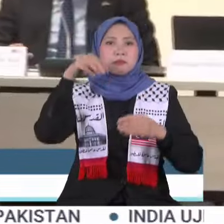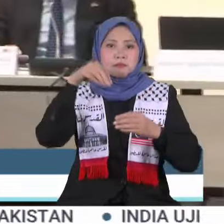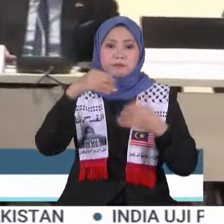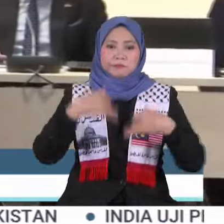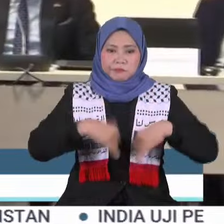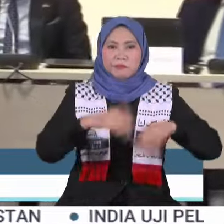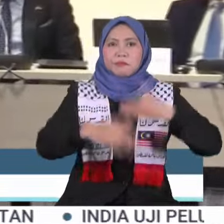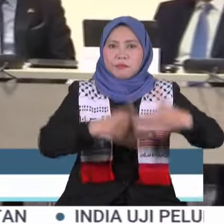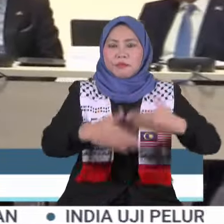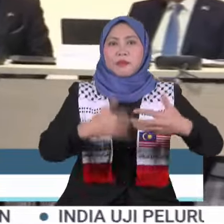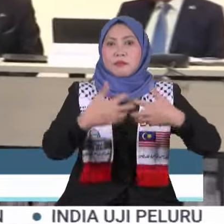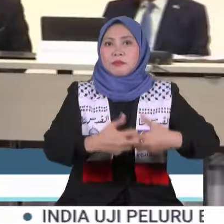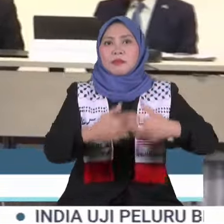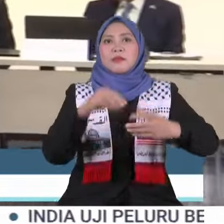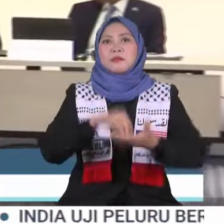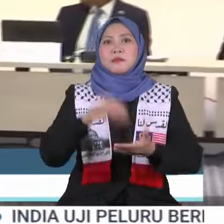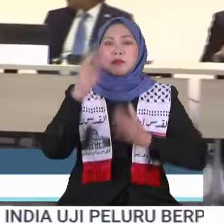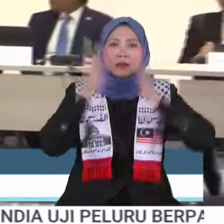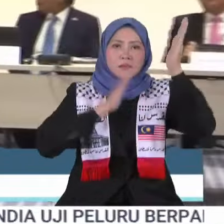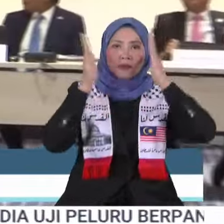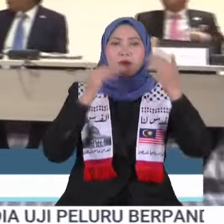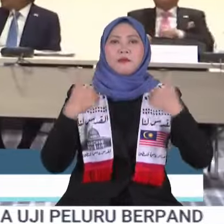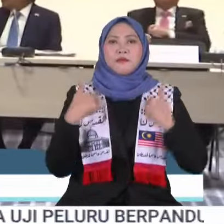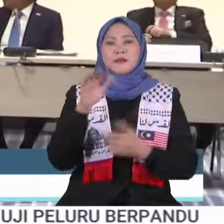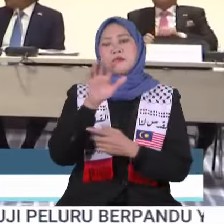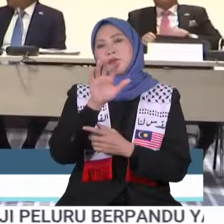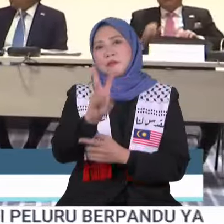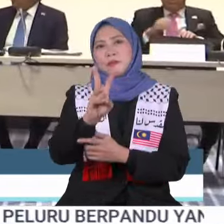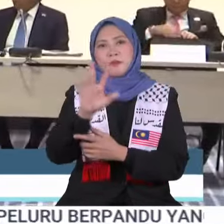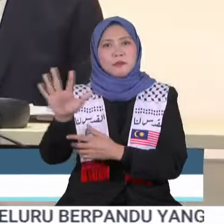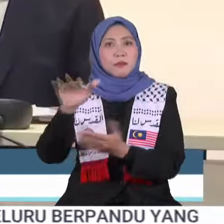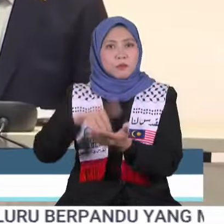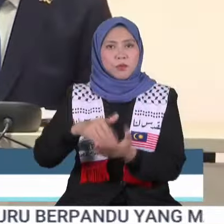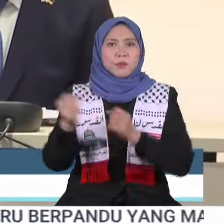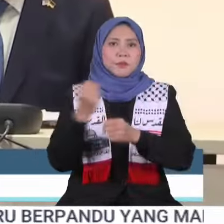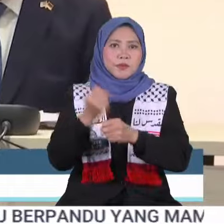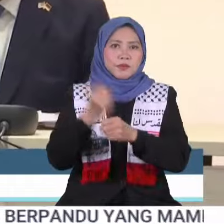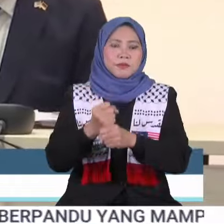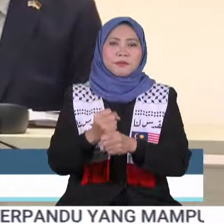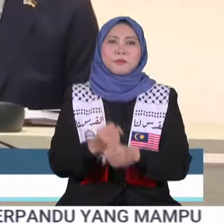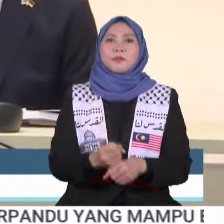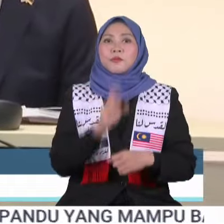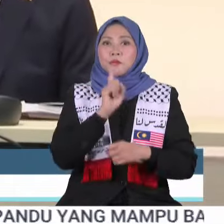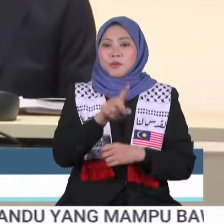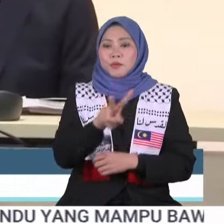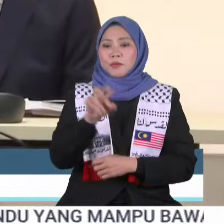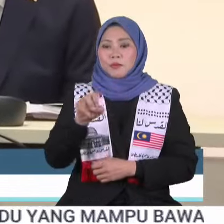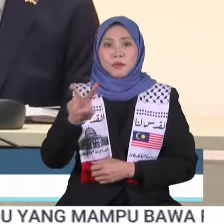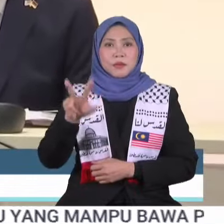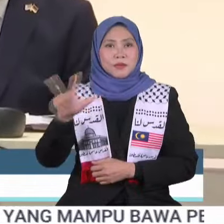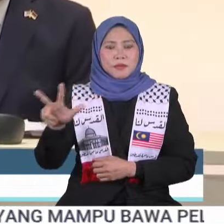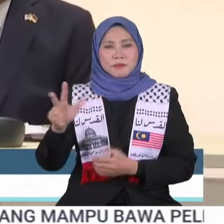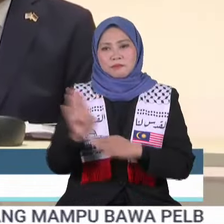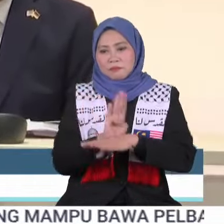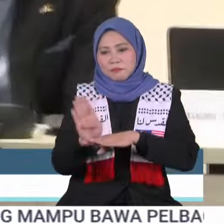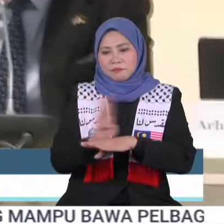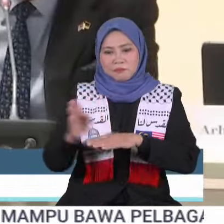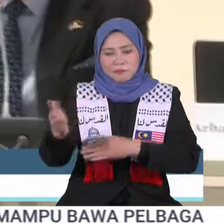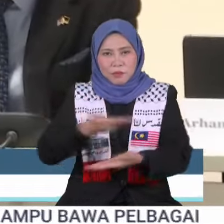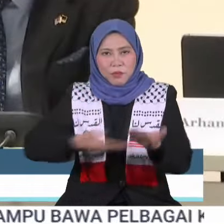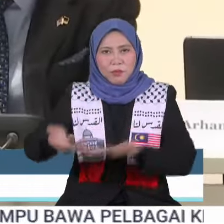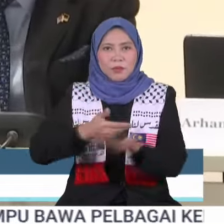Malaysia mewujudkan 65,000 pekerjaan pada 2023 jumlah perdagangan Malaysia dengan Jerman